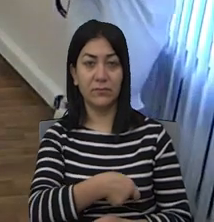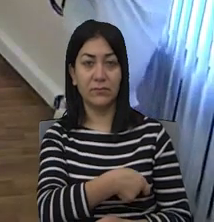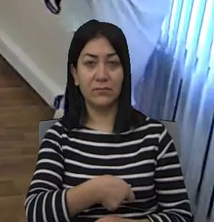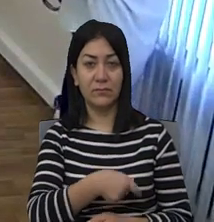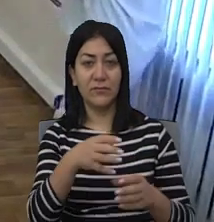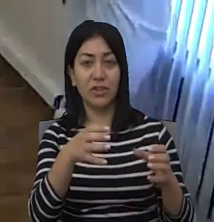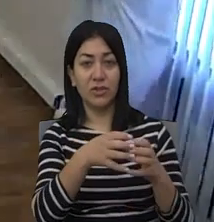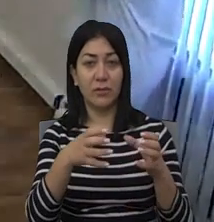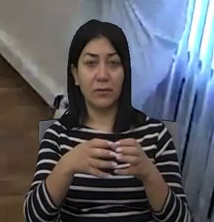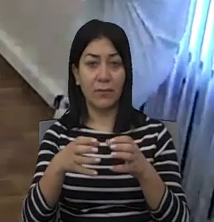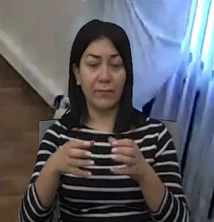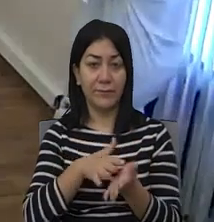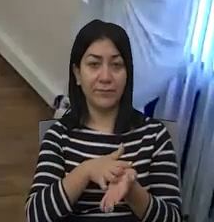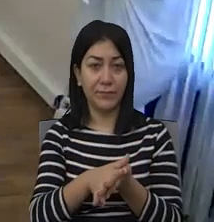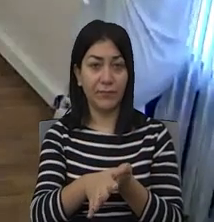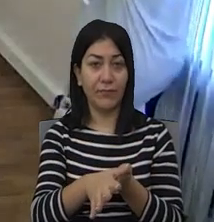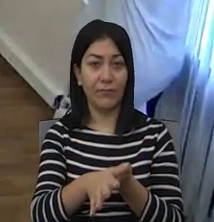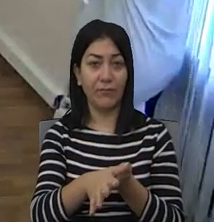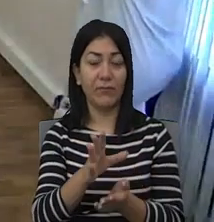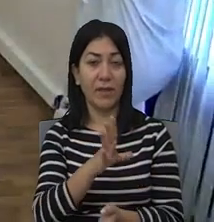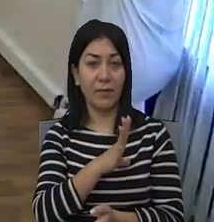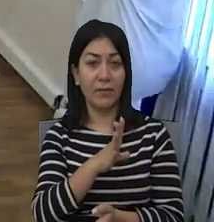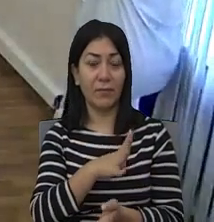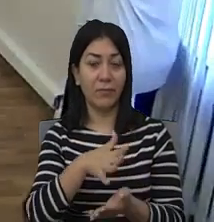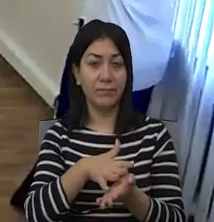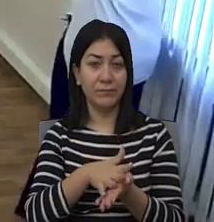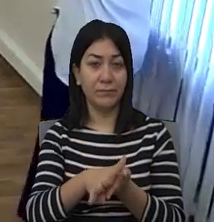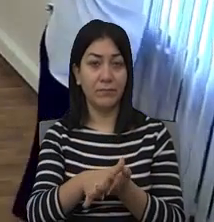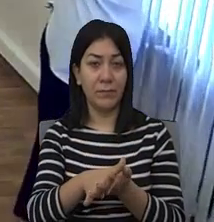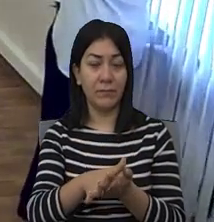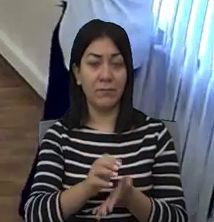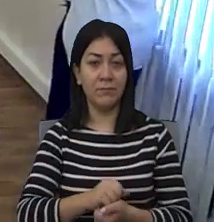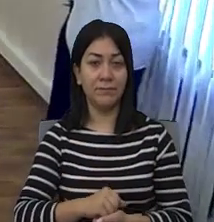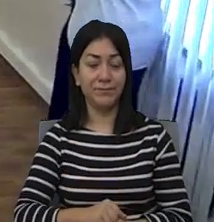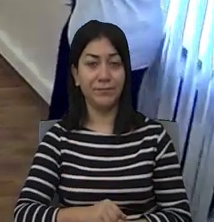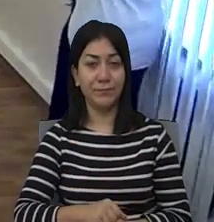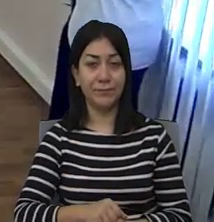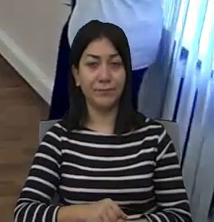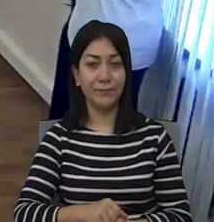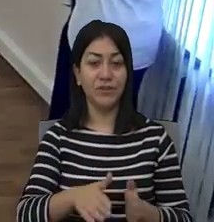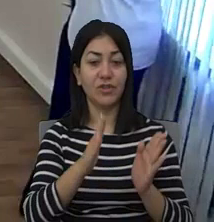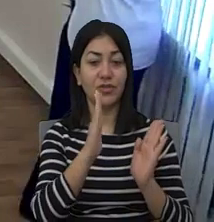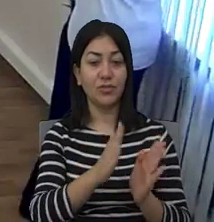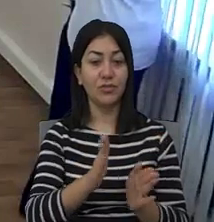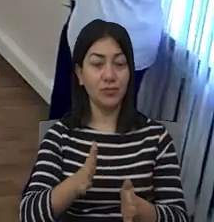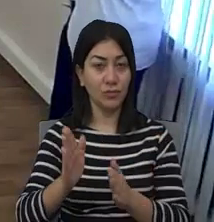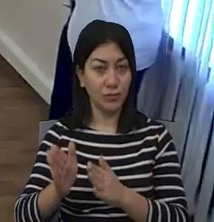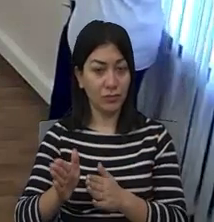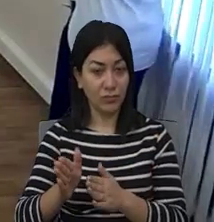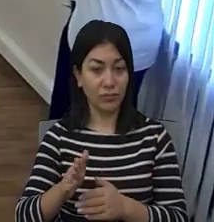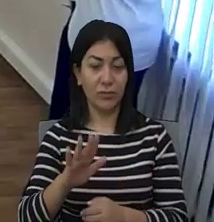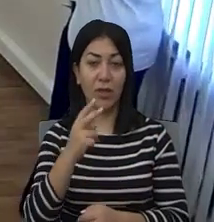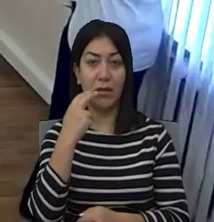Ակուսակցությունների ծախսերի կուսակցությունների կողմից կատարվող ծախսերի ուրեմն կանոնակարգումը հանդիսանում է